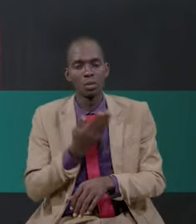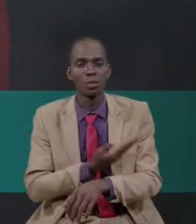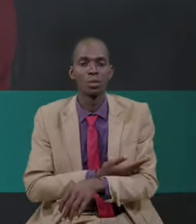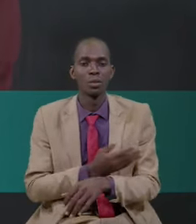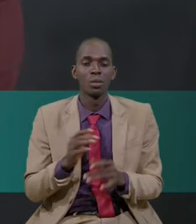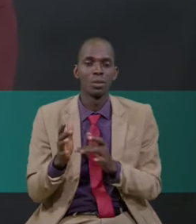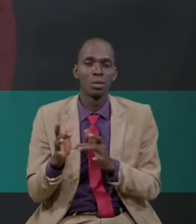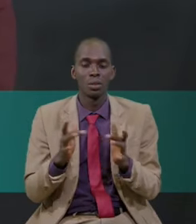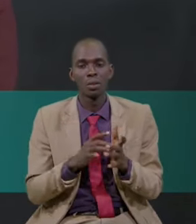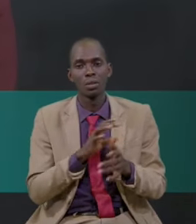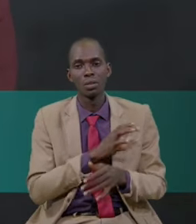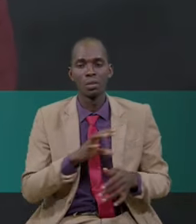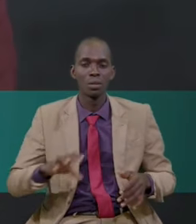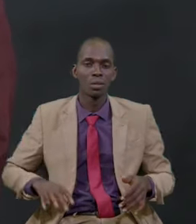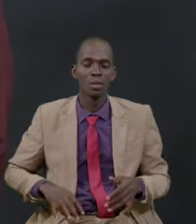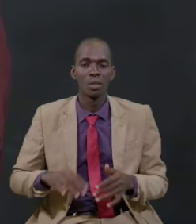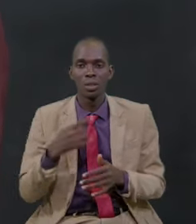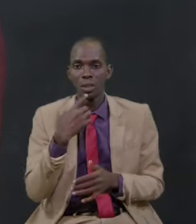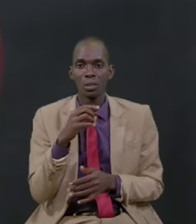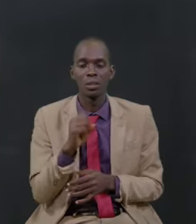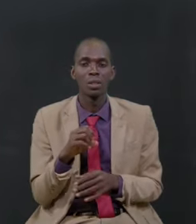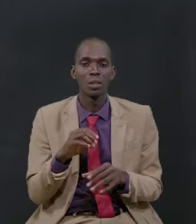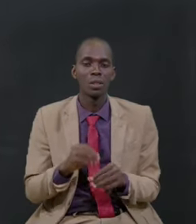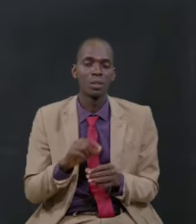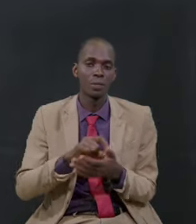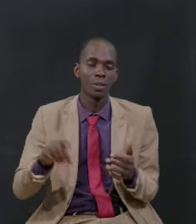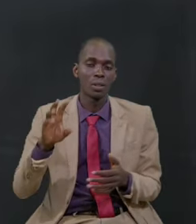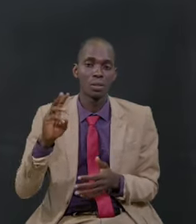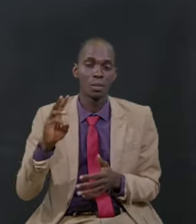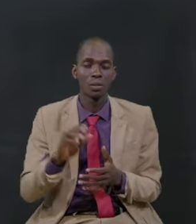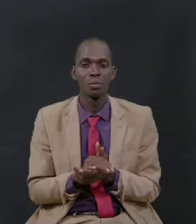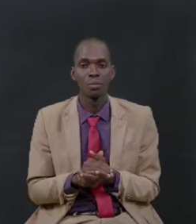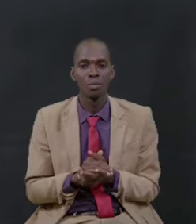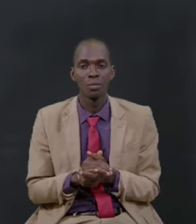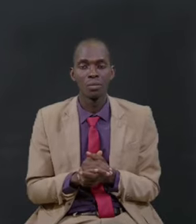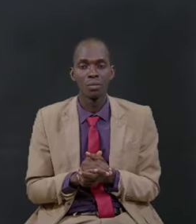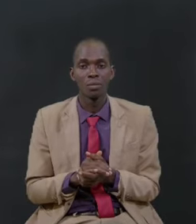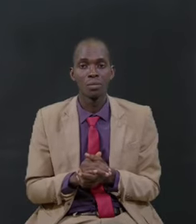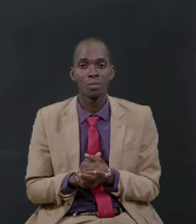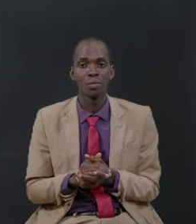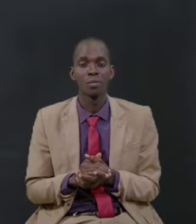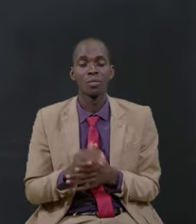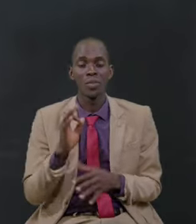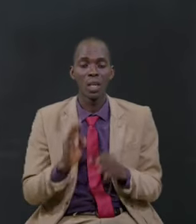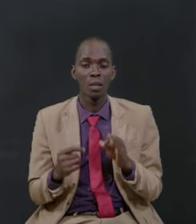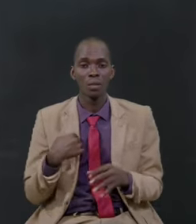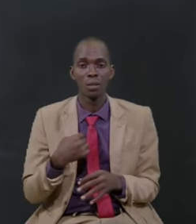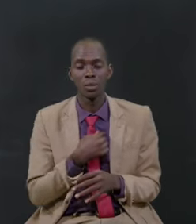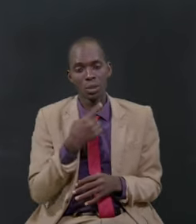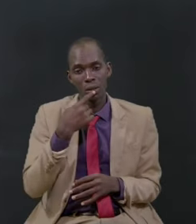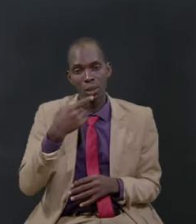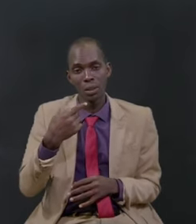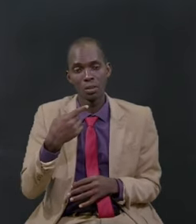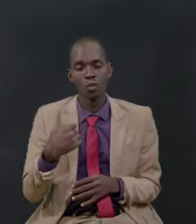Jésus-Christ. Dans le verset 6, 1 Jean 1, 6, si nous disons que nous sommes